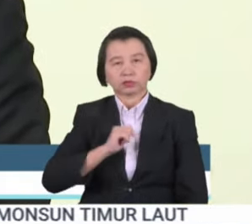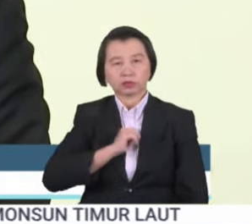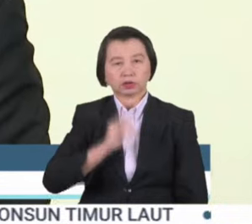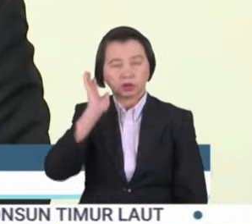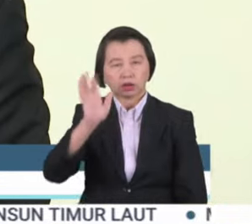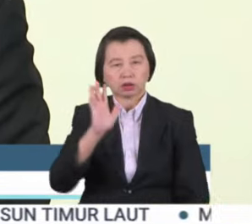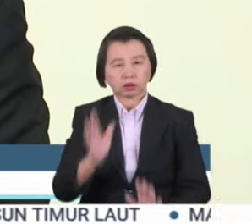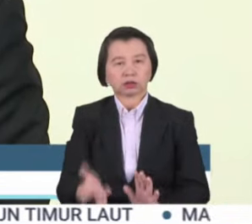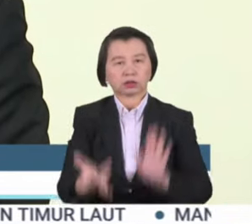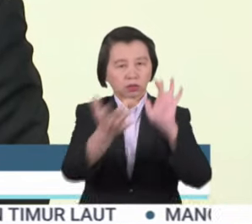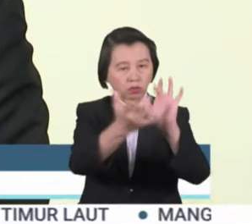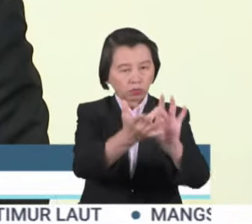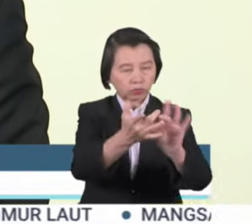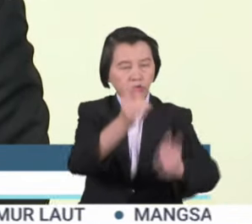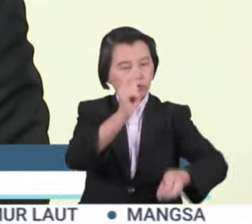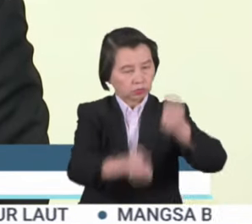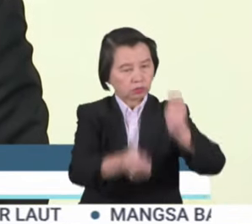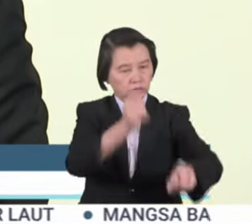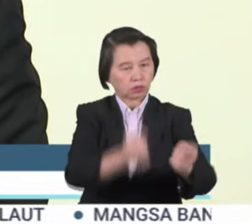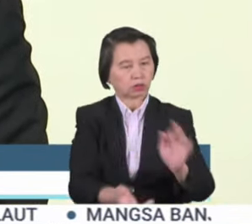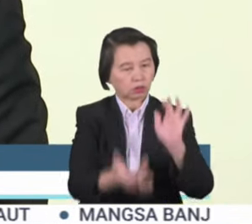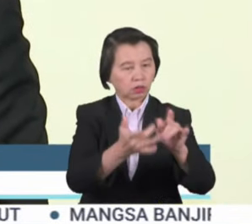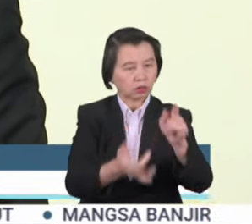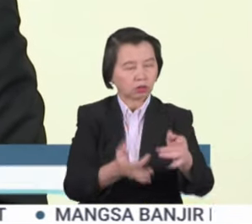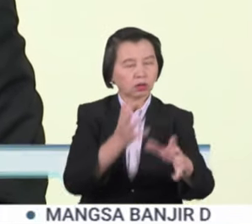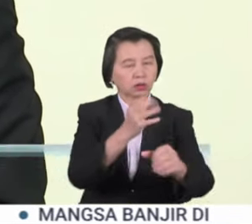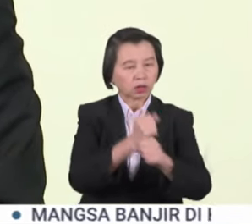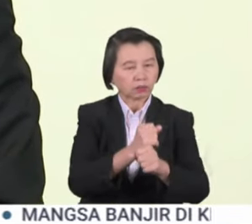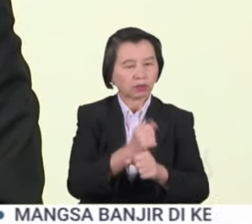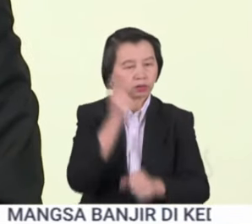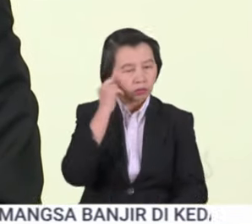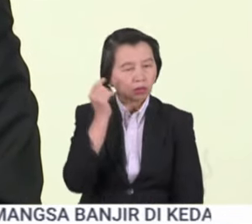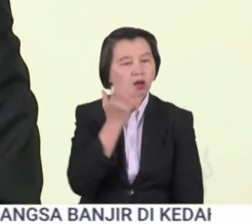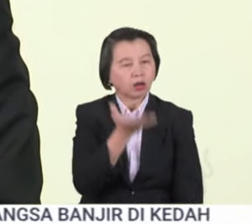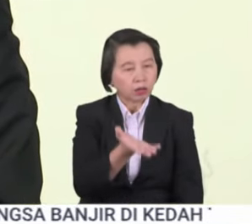menghubungi pihak TikTok untuk mendapat tahu apakah